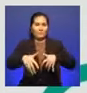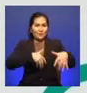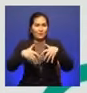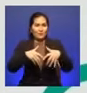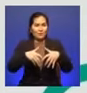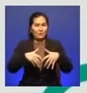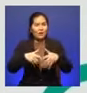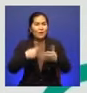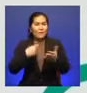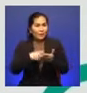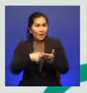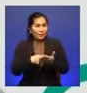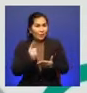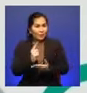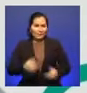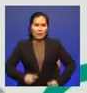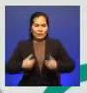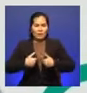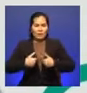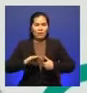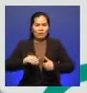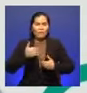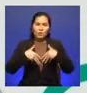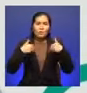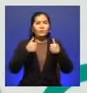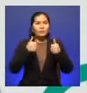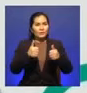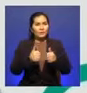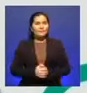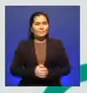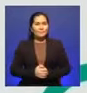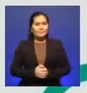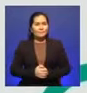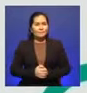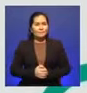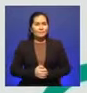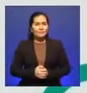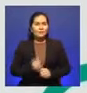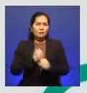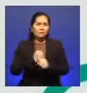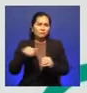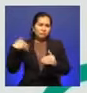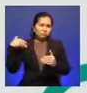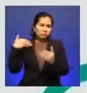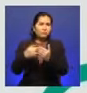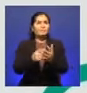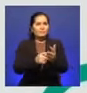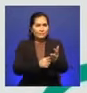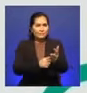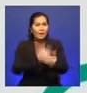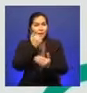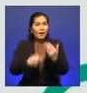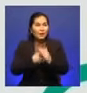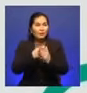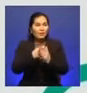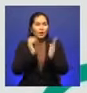ได้อยู่ดีมีสุขนะครับโดยเฉพาะในเรื่องของกองทุนสวัสดิการมาตีเนี่ยที่เราได้ทำมาหลายปีแล้วนะครับเนื่องจากว่ามุสลิมเราเนี่ยเวลาเสียชี